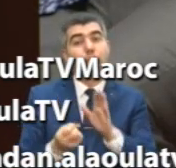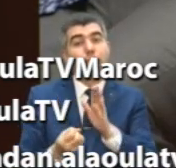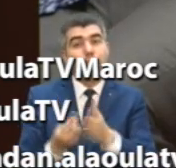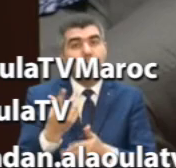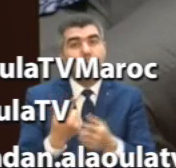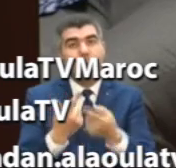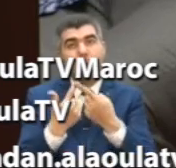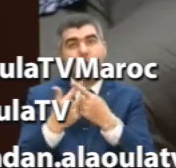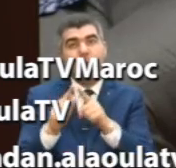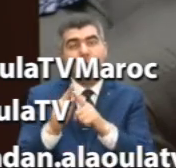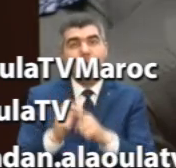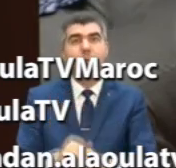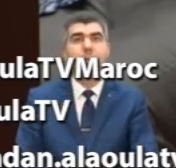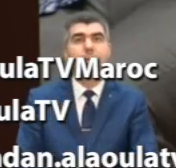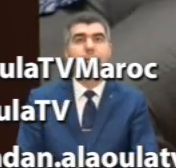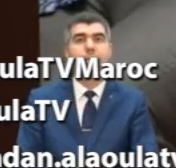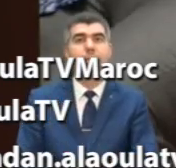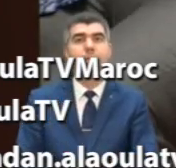المقاربات ديالنا